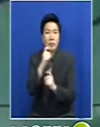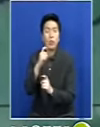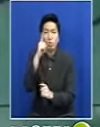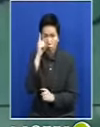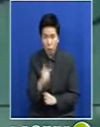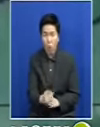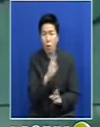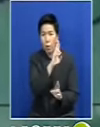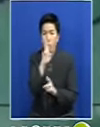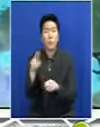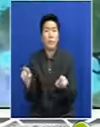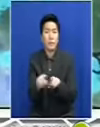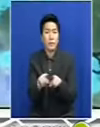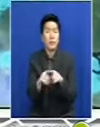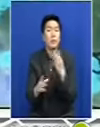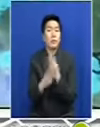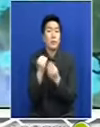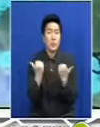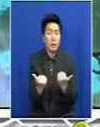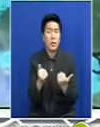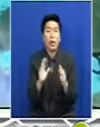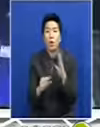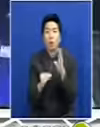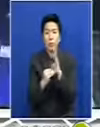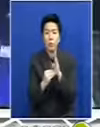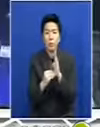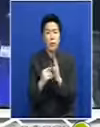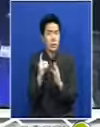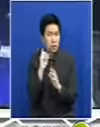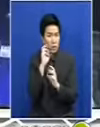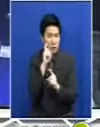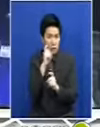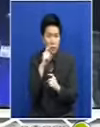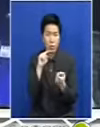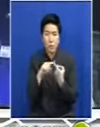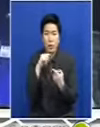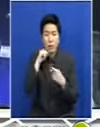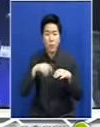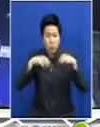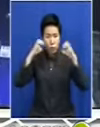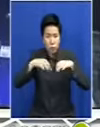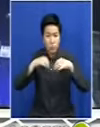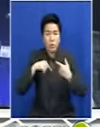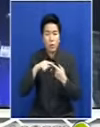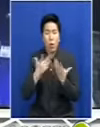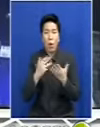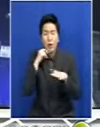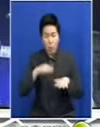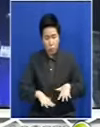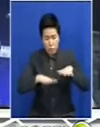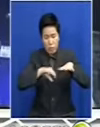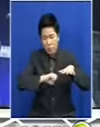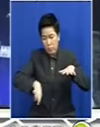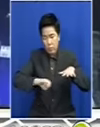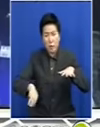ต้องเฝ้าระวังอยู่ด้วยเช่นเดียวกันในสัปดาห์นี้กรุงเทพมหานครยังไม่พ้นความเสี่ยงนะครับเพราะว่ายังมีปัจจัยที่ทำให้เกิดฝนตกเพราะว่